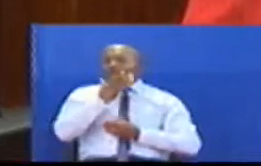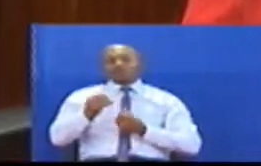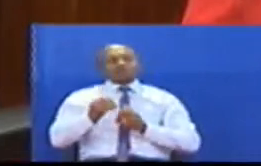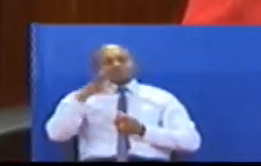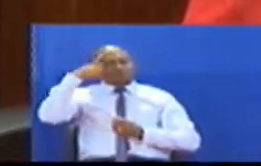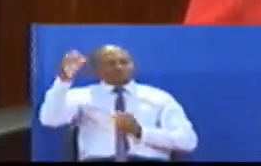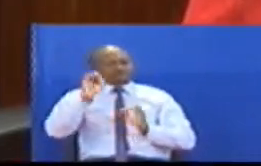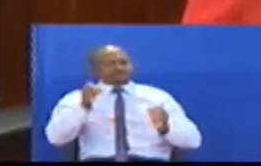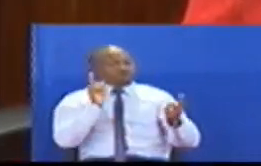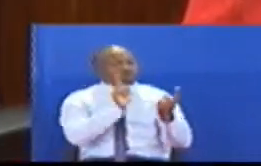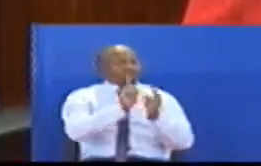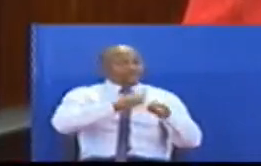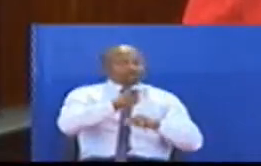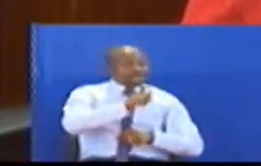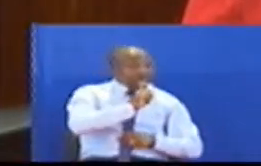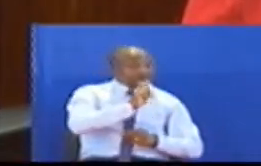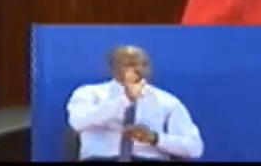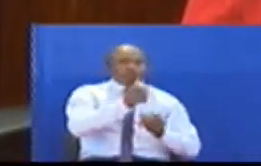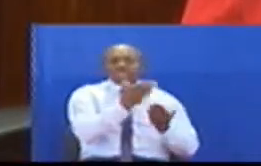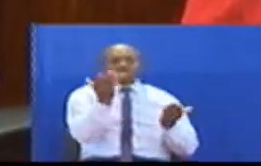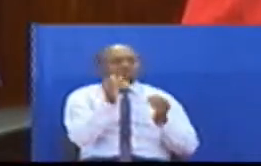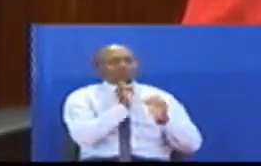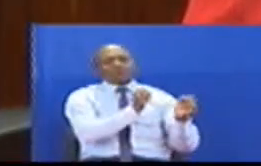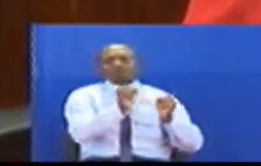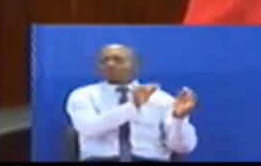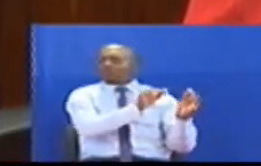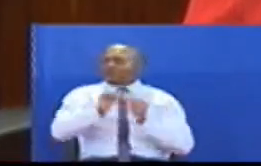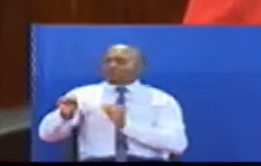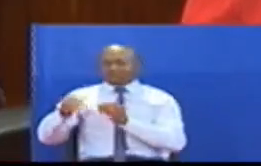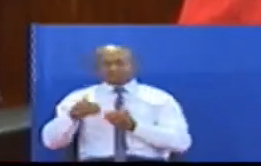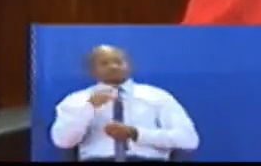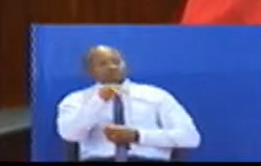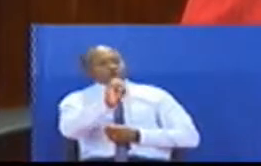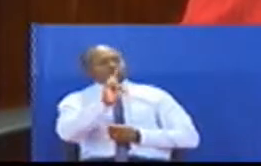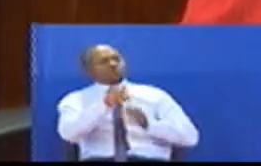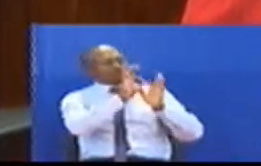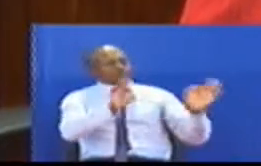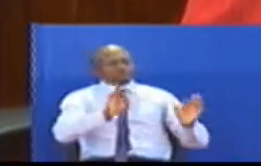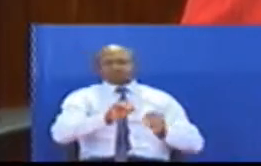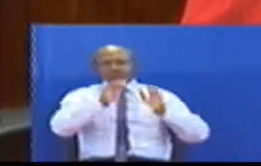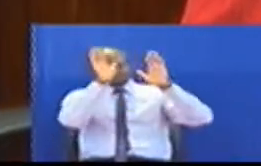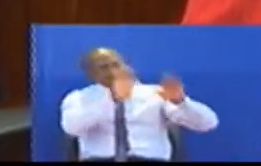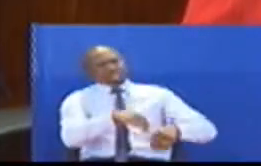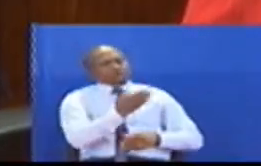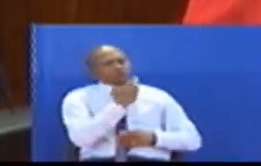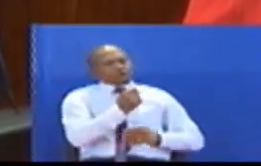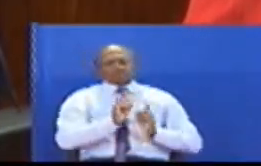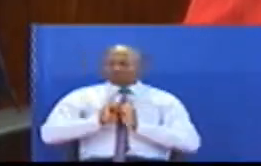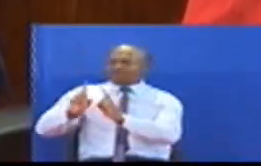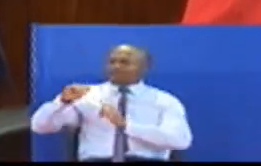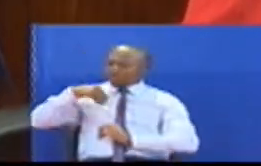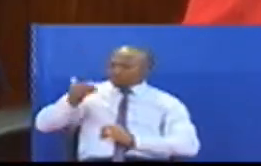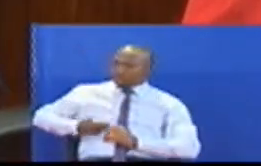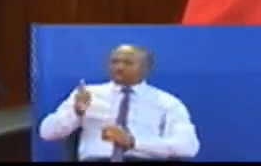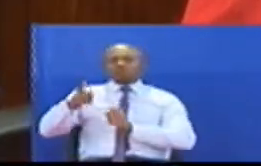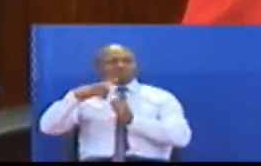nao kuna wengine wana mpango wa kuhama mwishoni. Kwa hiyo Mboe yuko sawa kabisa. Kuwaacha hawa wanaume na kufuata kina mama, yuko sahihi. Kwa hiyo Mheshimiwa